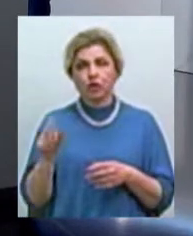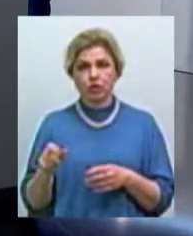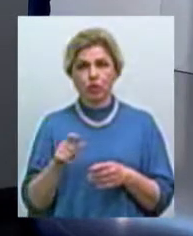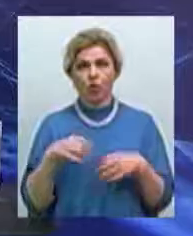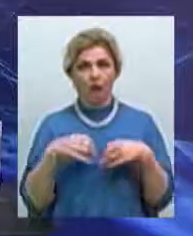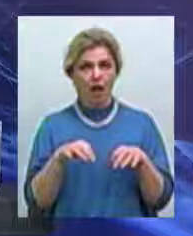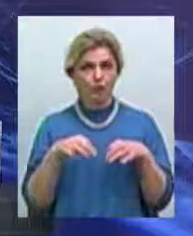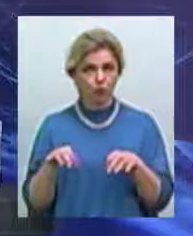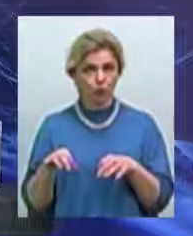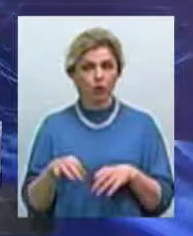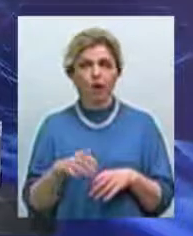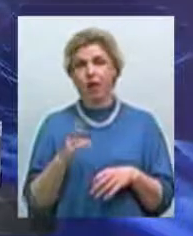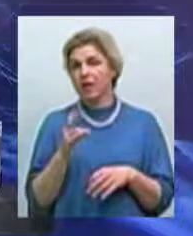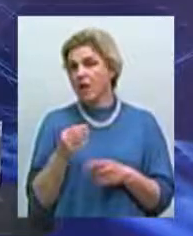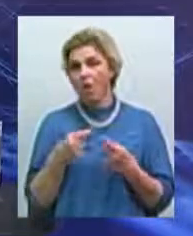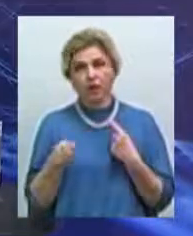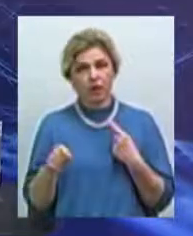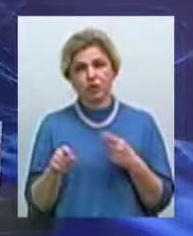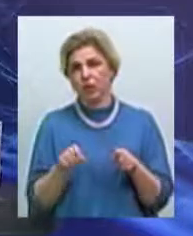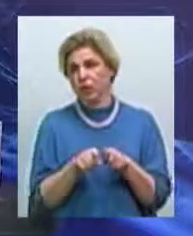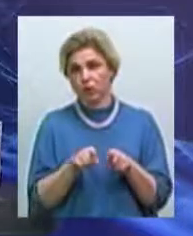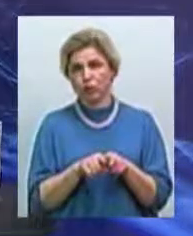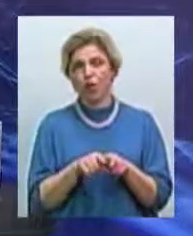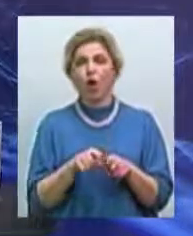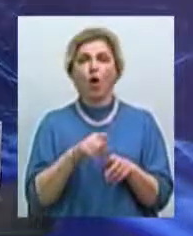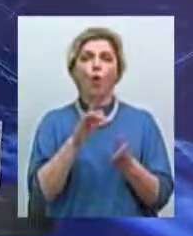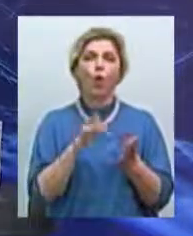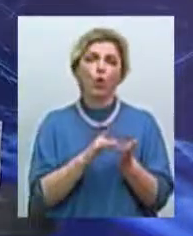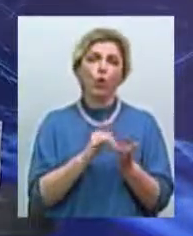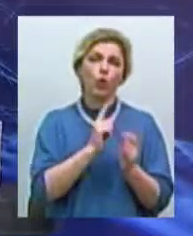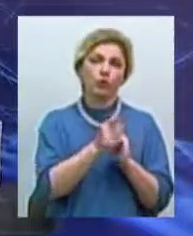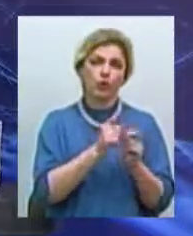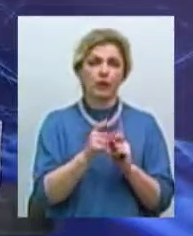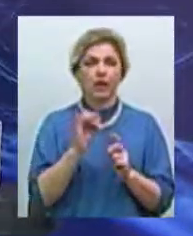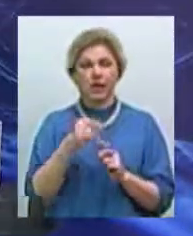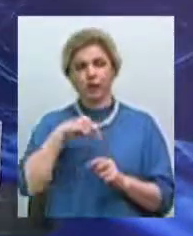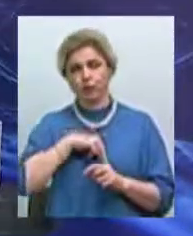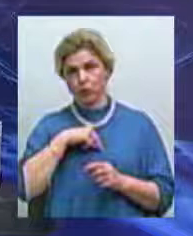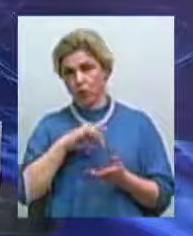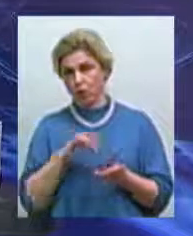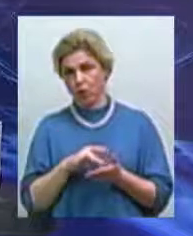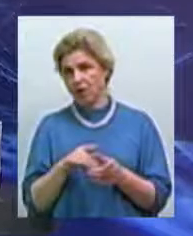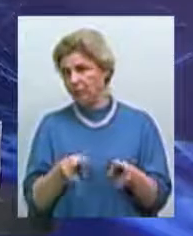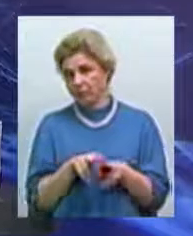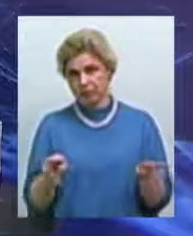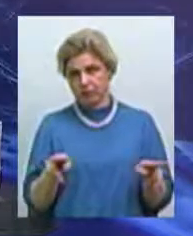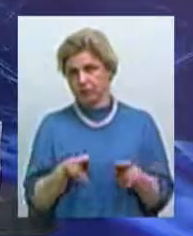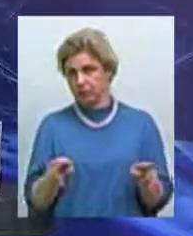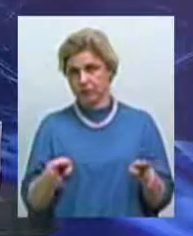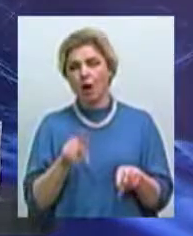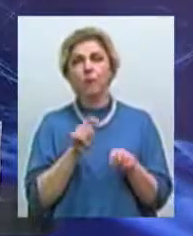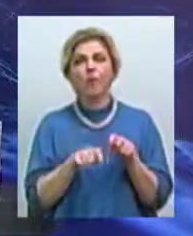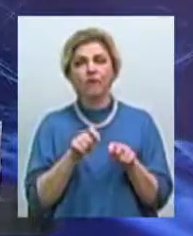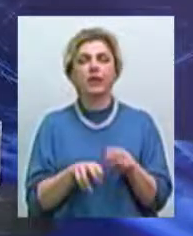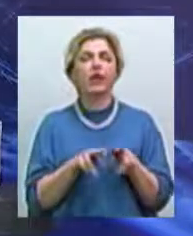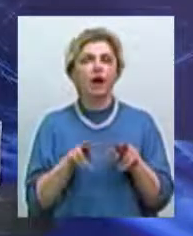вона не відлічається від пригородного, від міжгороднього. Ніяк не відчисляється, не відрізняється. Перевіряються ті ж